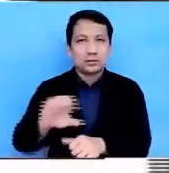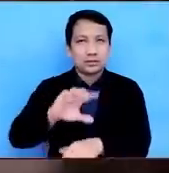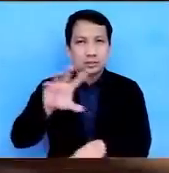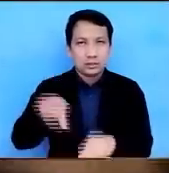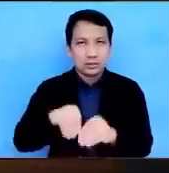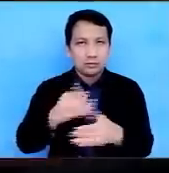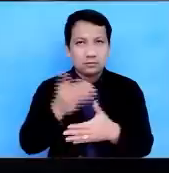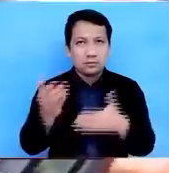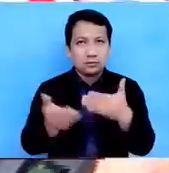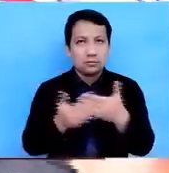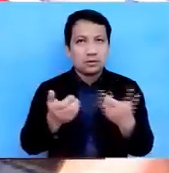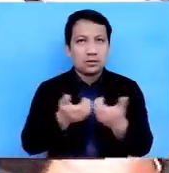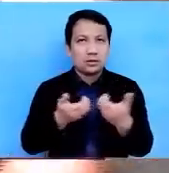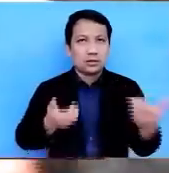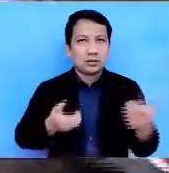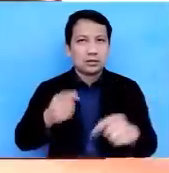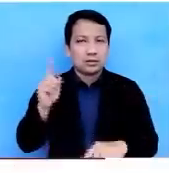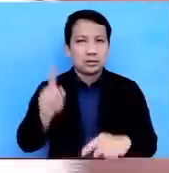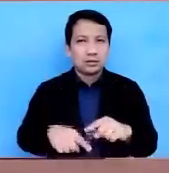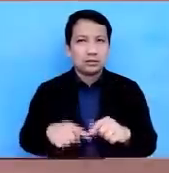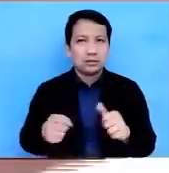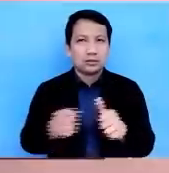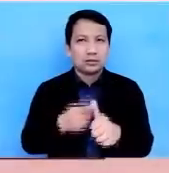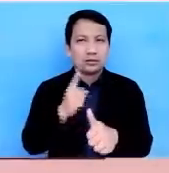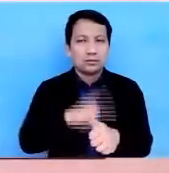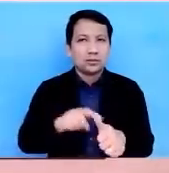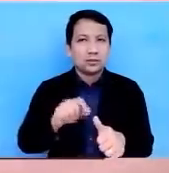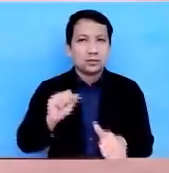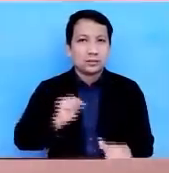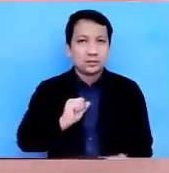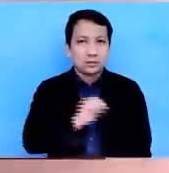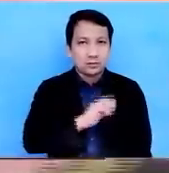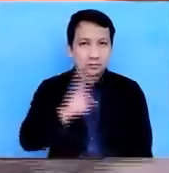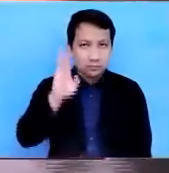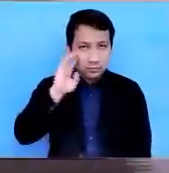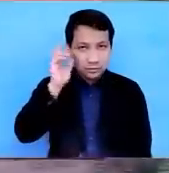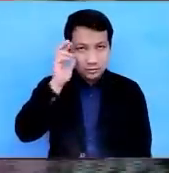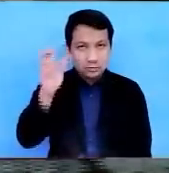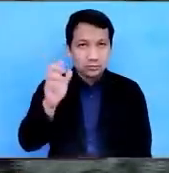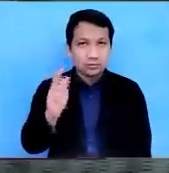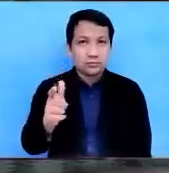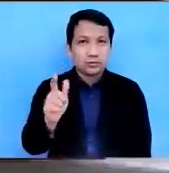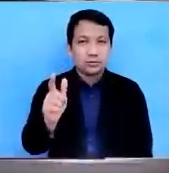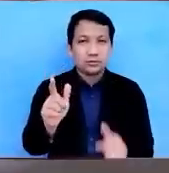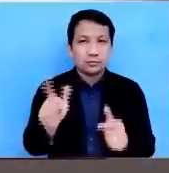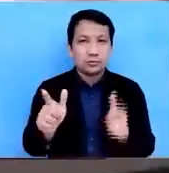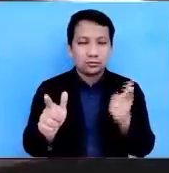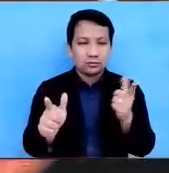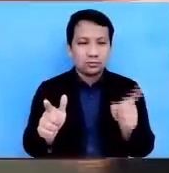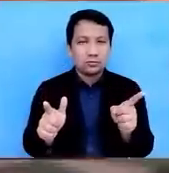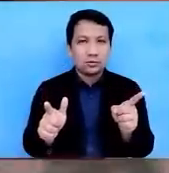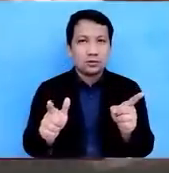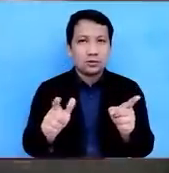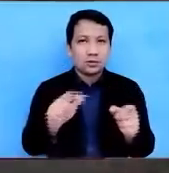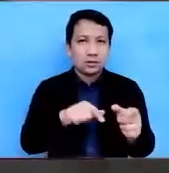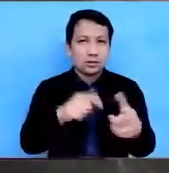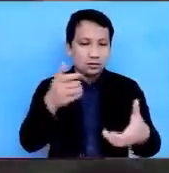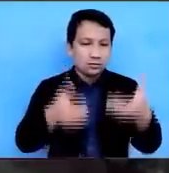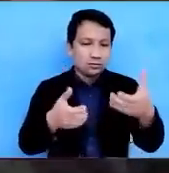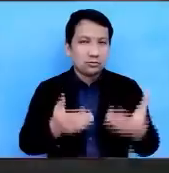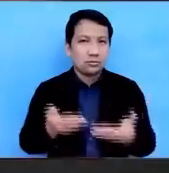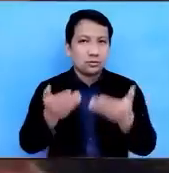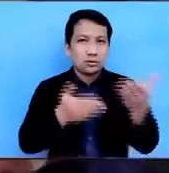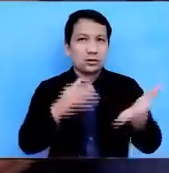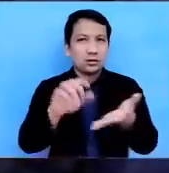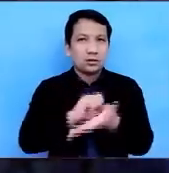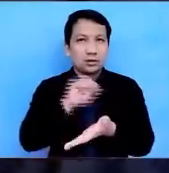pa ng hiwalay. Unang napawalang sala si Senator Revilla sa mga kaso noong 2021 dahil kinatigan ng korte ang motion niyang ibasura